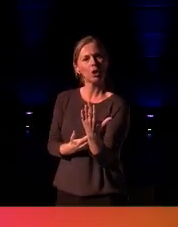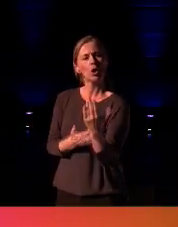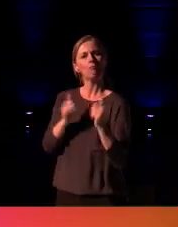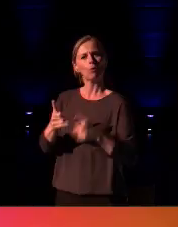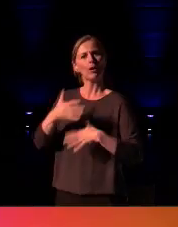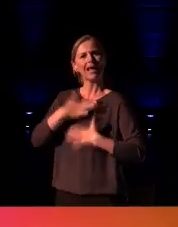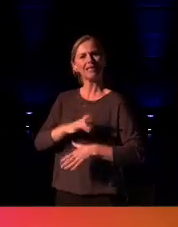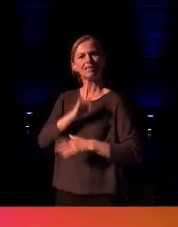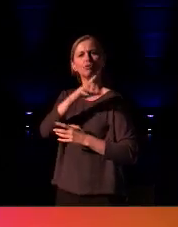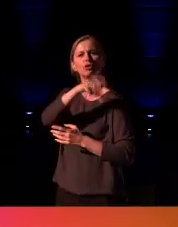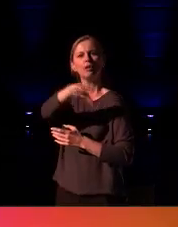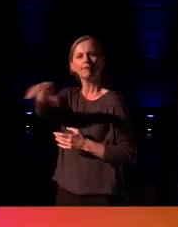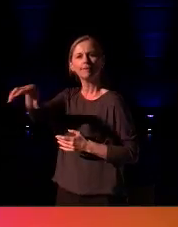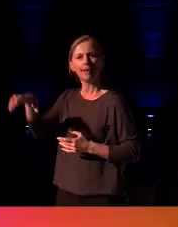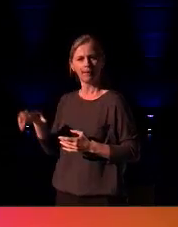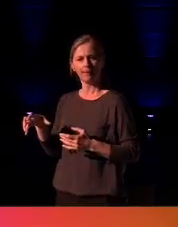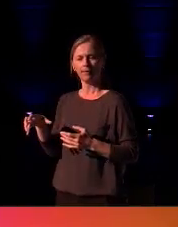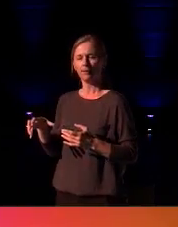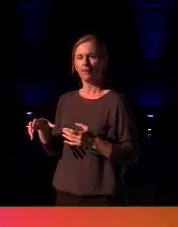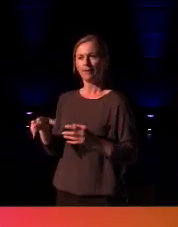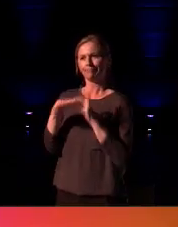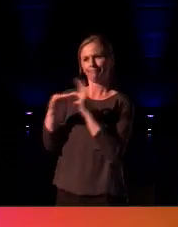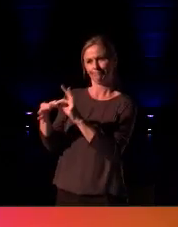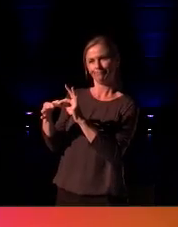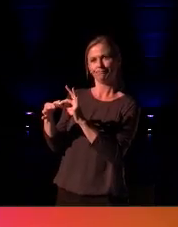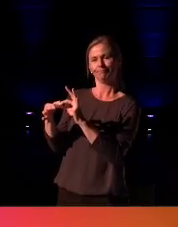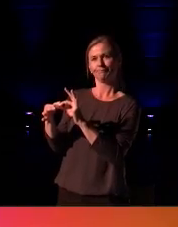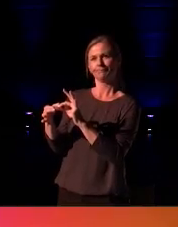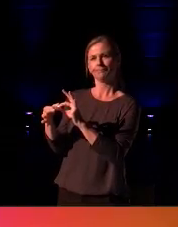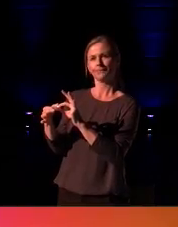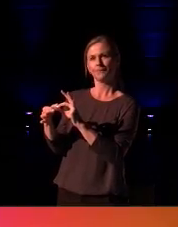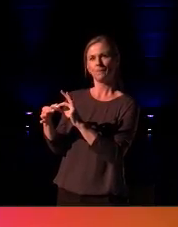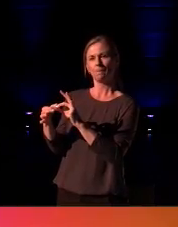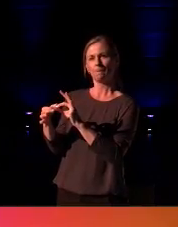for helsemyndighetene når det gjelder å